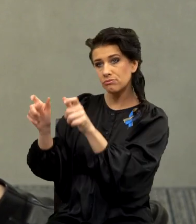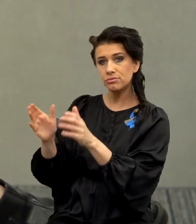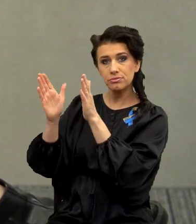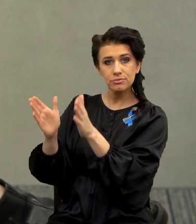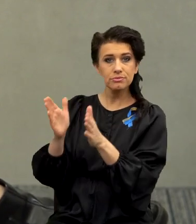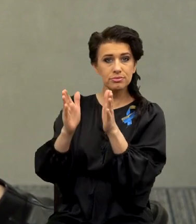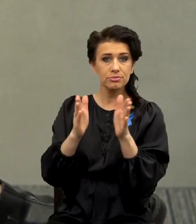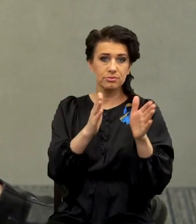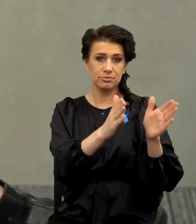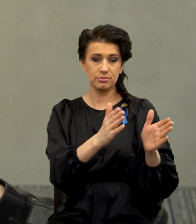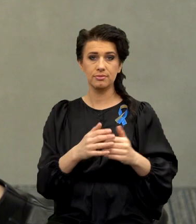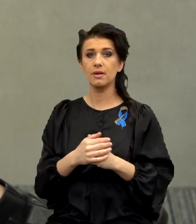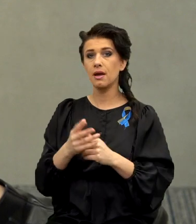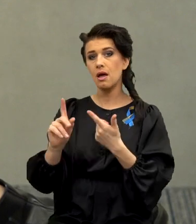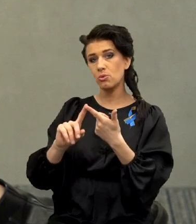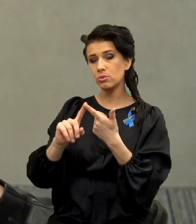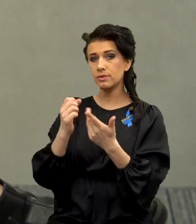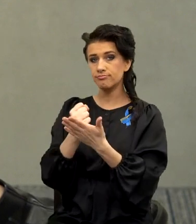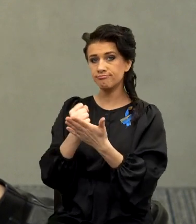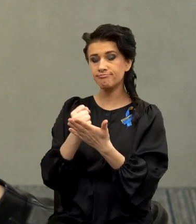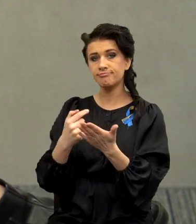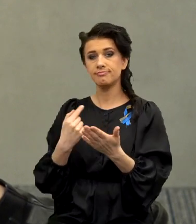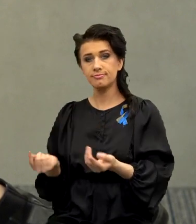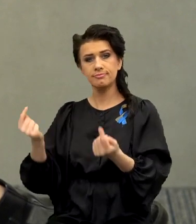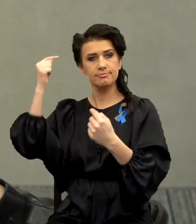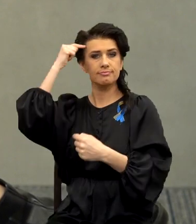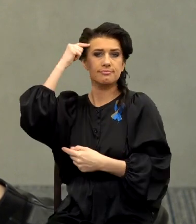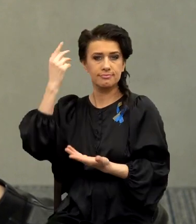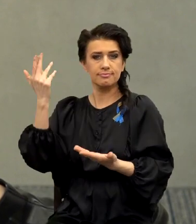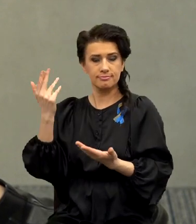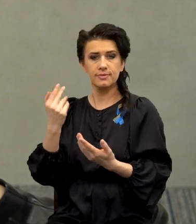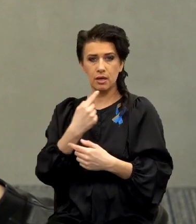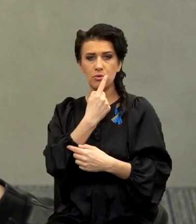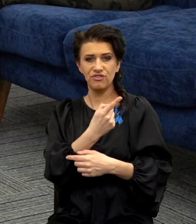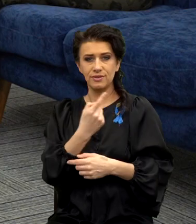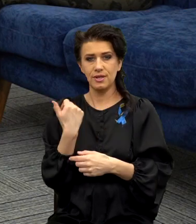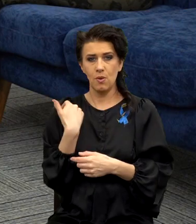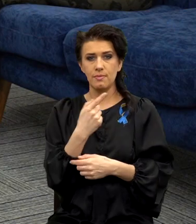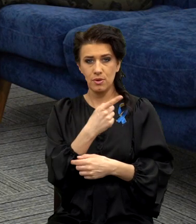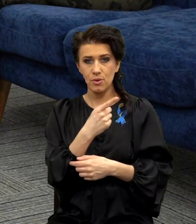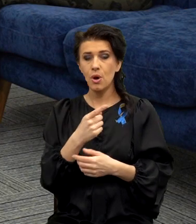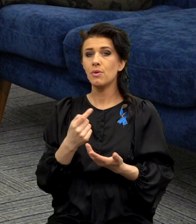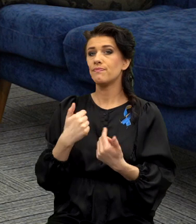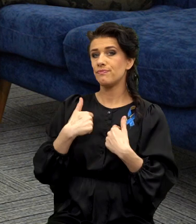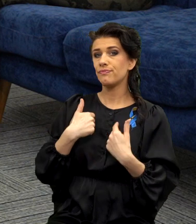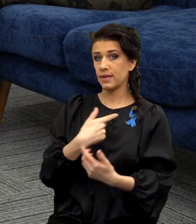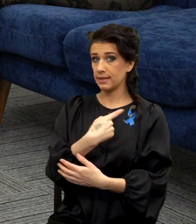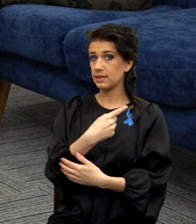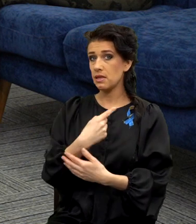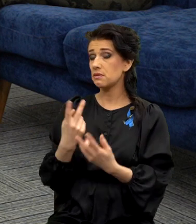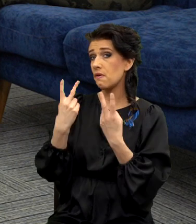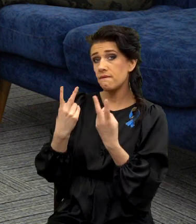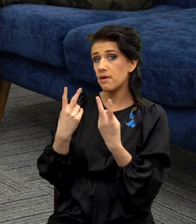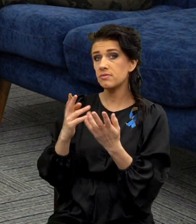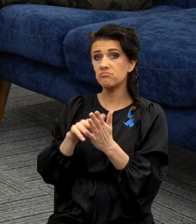A druga rzecz, która przychodzi mi do głowy po tym, co powiedziałaś, że to, co dla nas może być